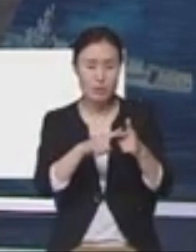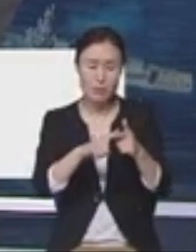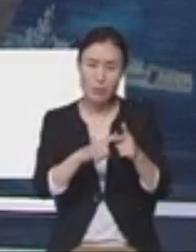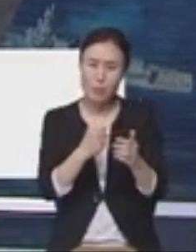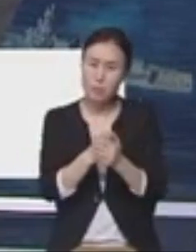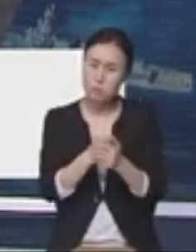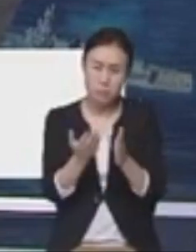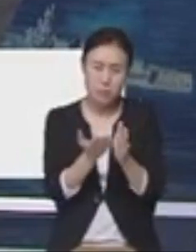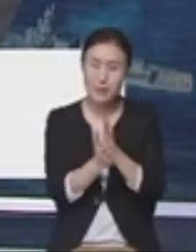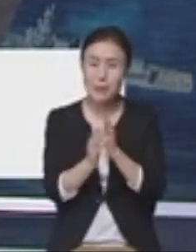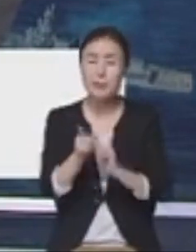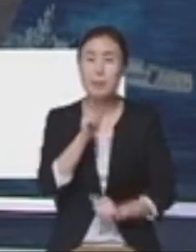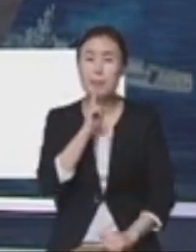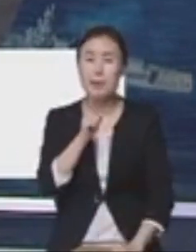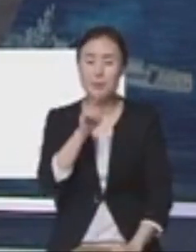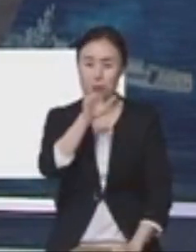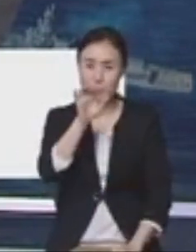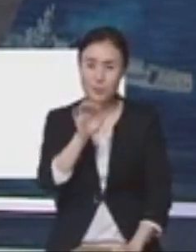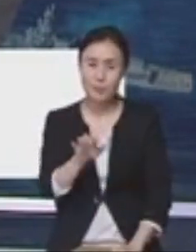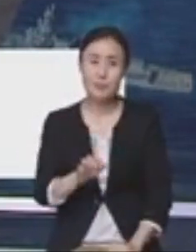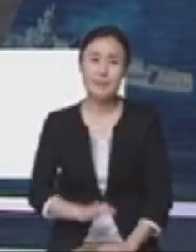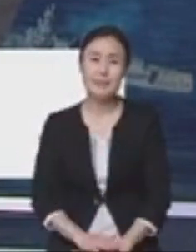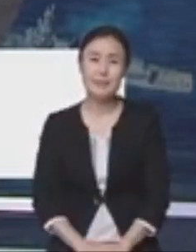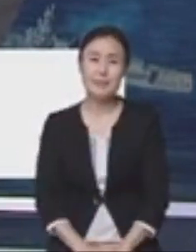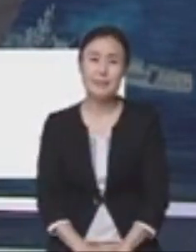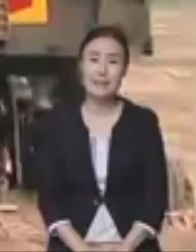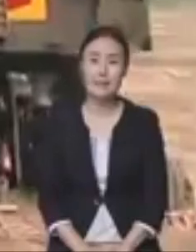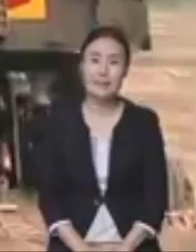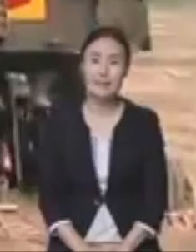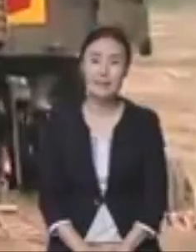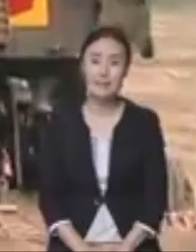의견이 압도적이었습니다 정유진 기자입니다